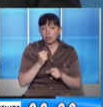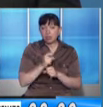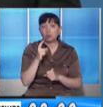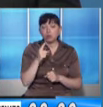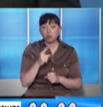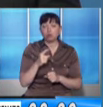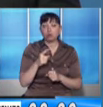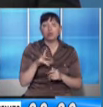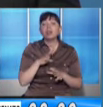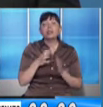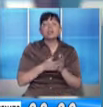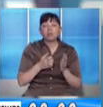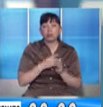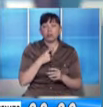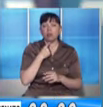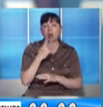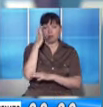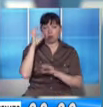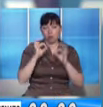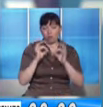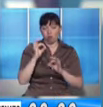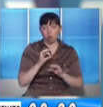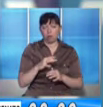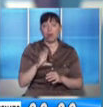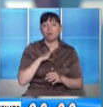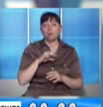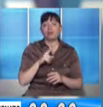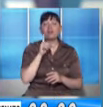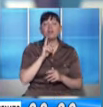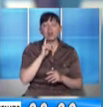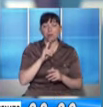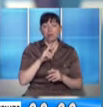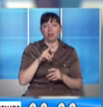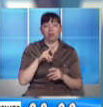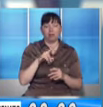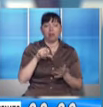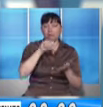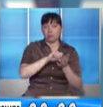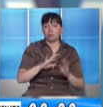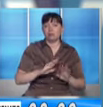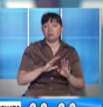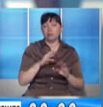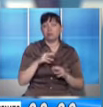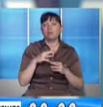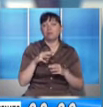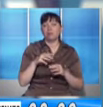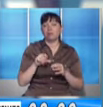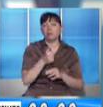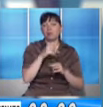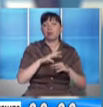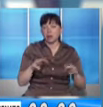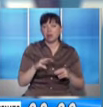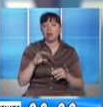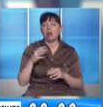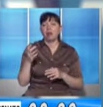că din lipsă de quorum, la ședința guvernului s-au prezentat premierul interimar și Bașcanul Găgăuziei. Ceilalți miniștri motivat sau nu,